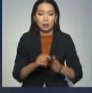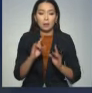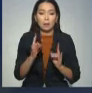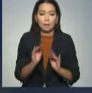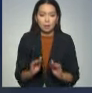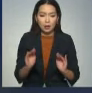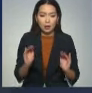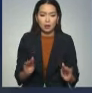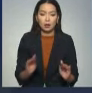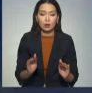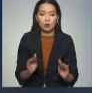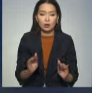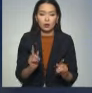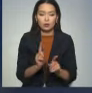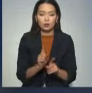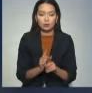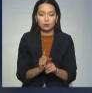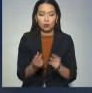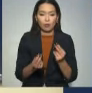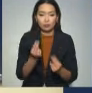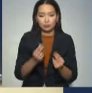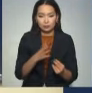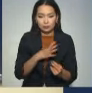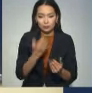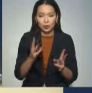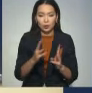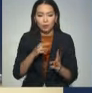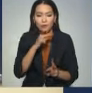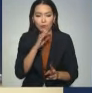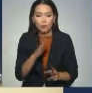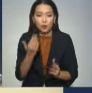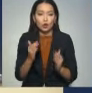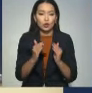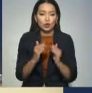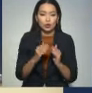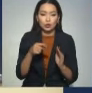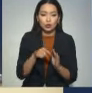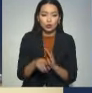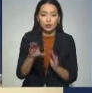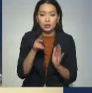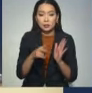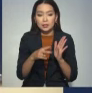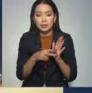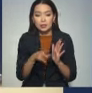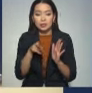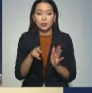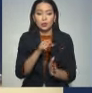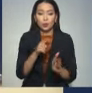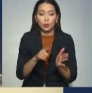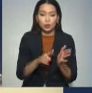балалардың отты абайсыз қолдануынан шығып отыр. Одан басқа үй ішінде 2008 және